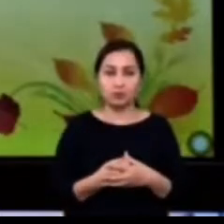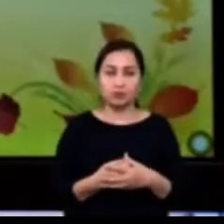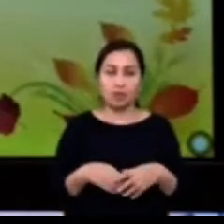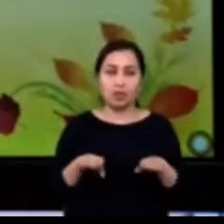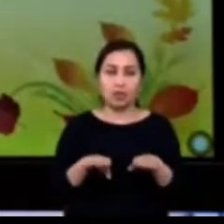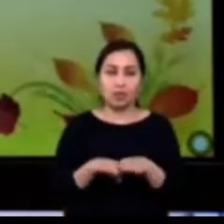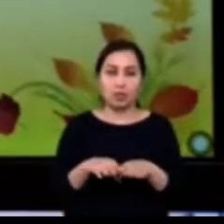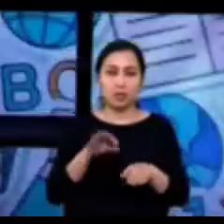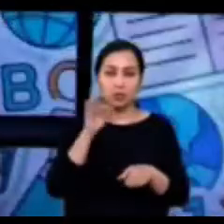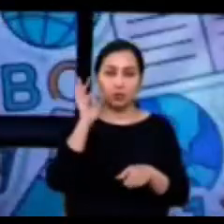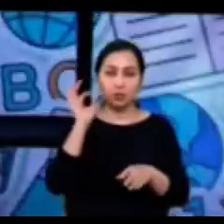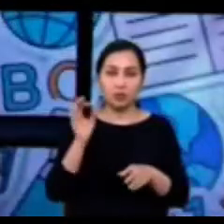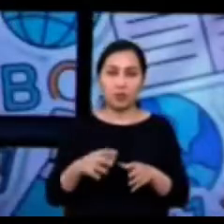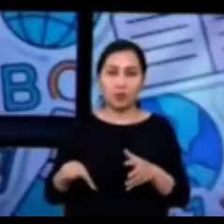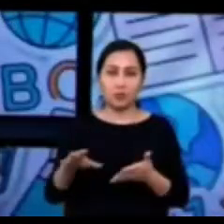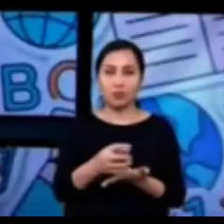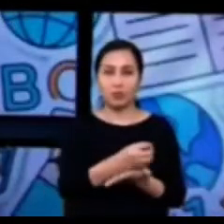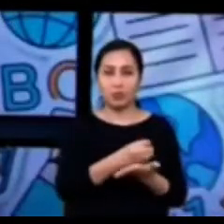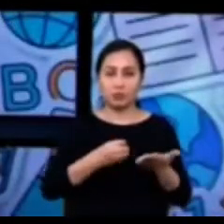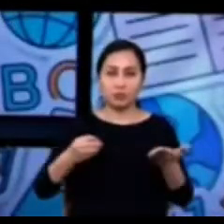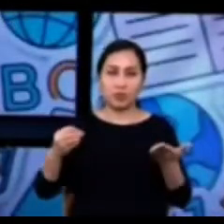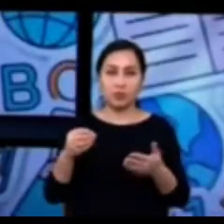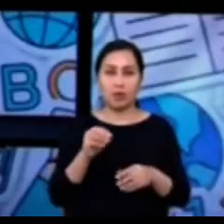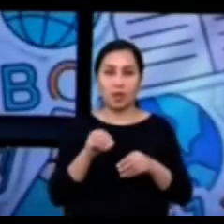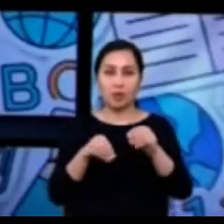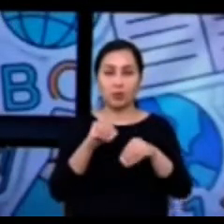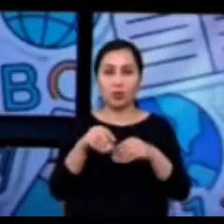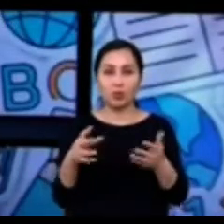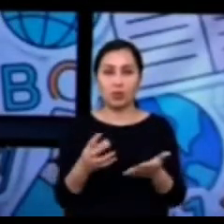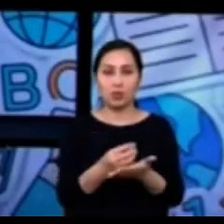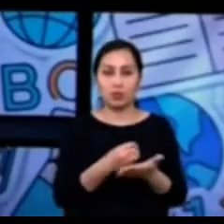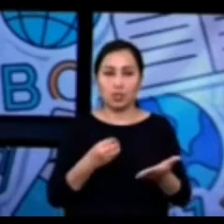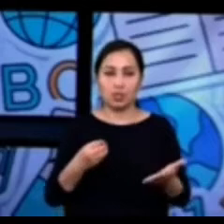А также осенью мы собираем урожай.